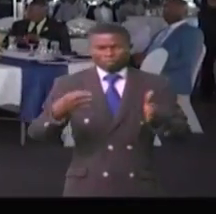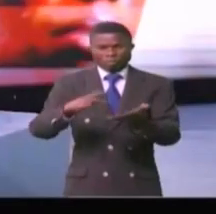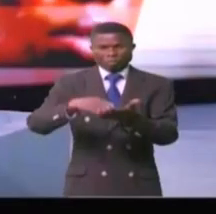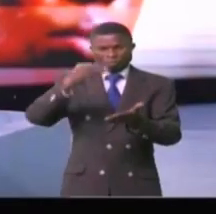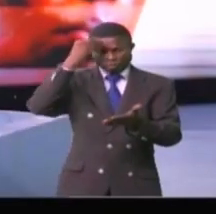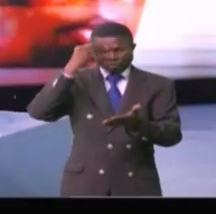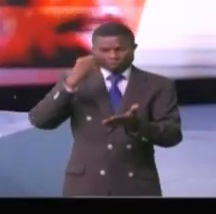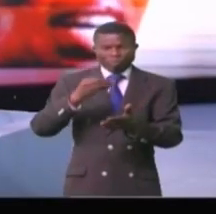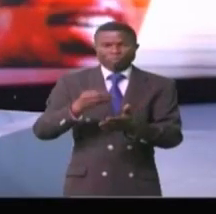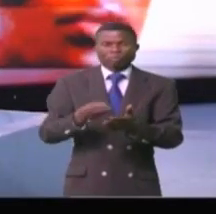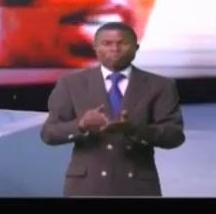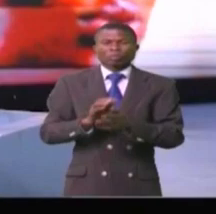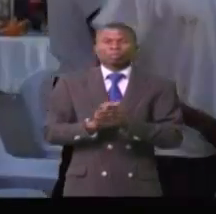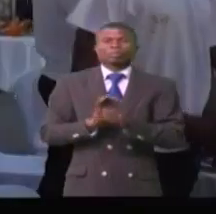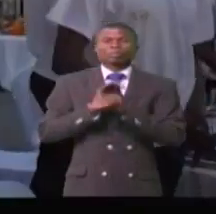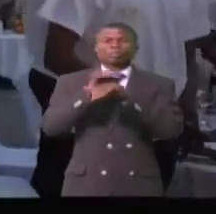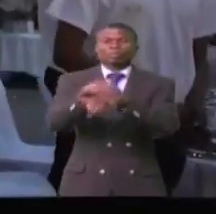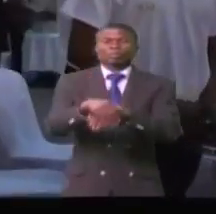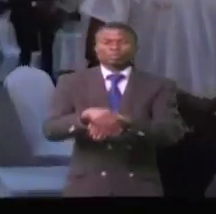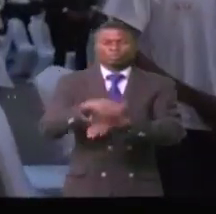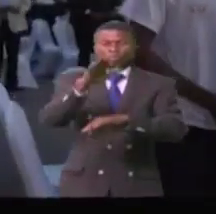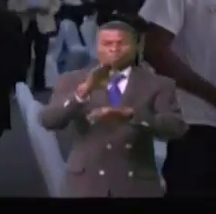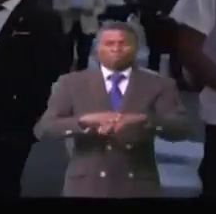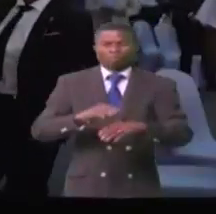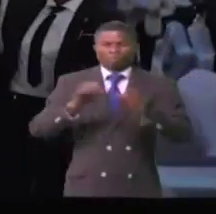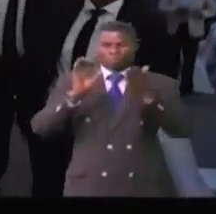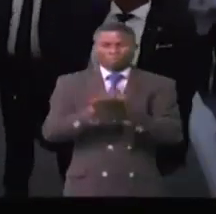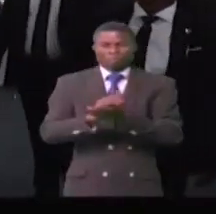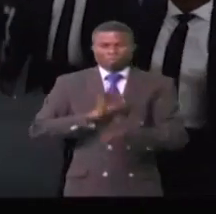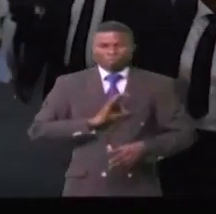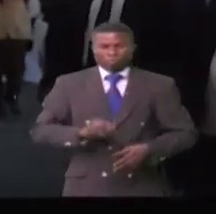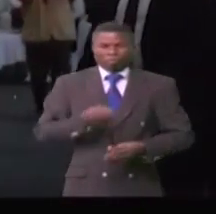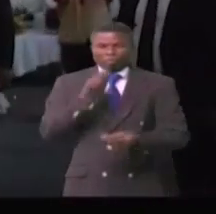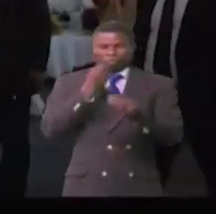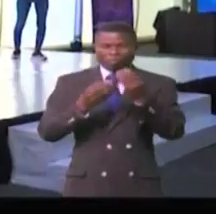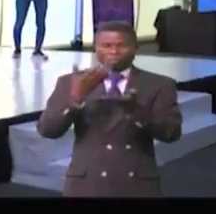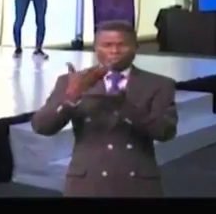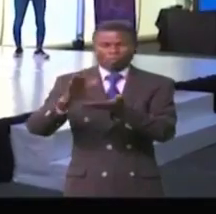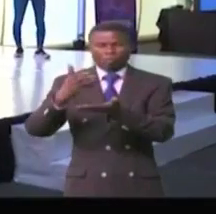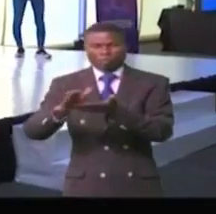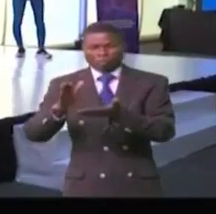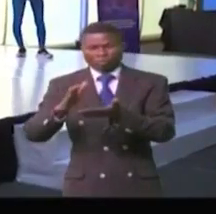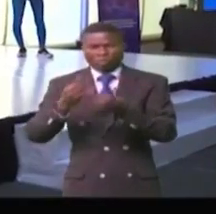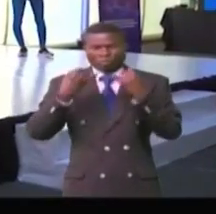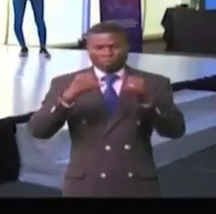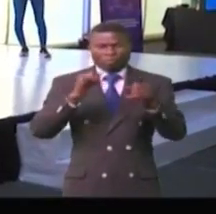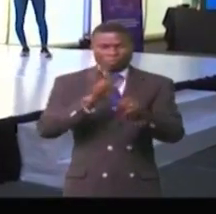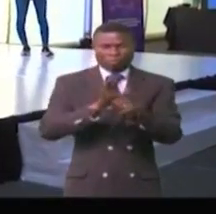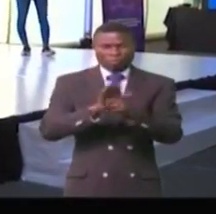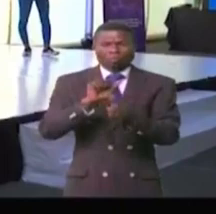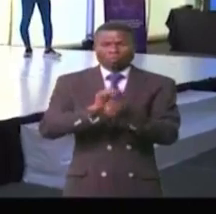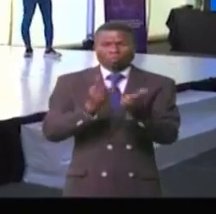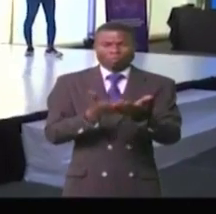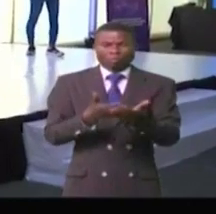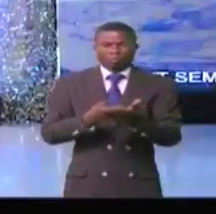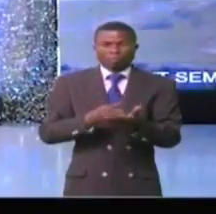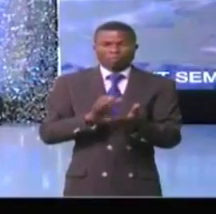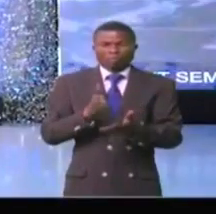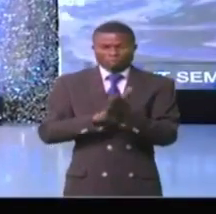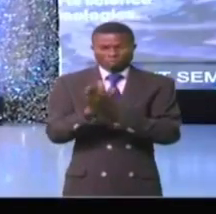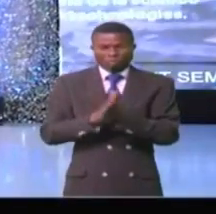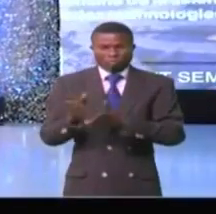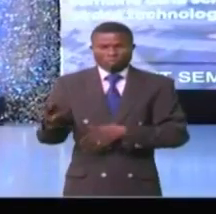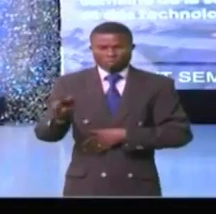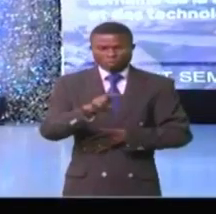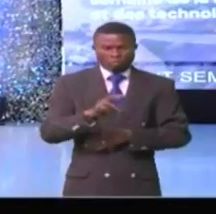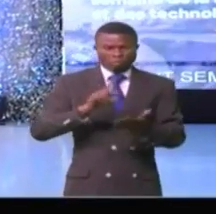répondre à l'invitation de la première dame de la République pour un déjeuner de partage d'informations sur différentes thématiques les concernant.